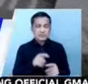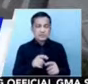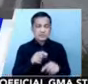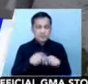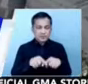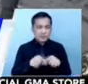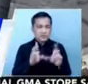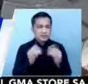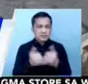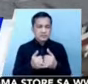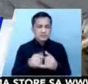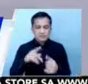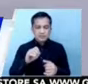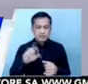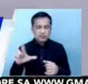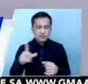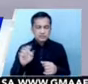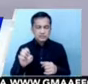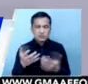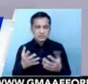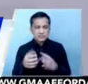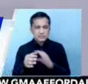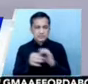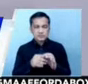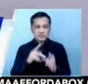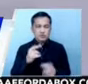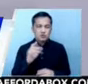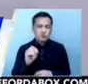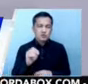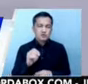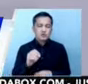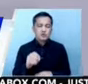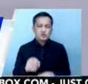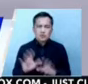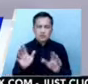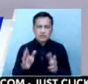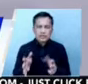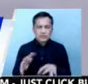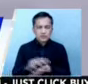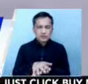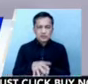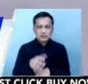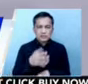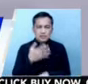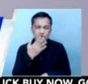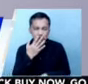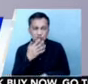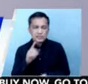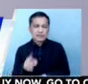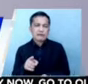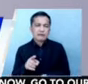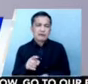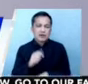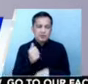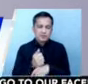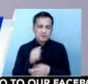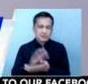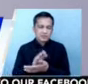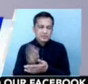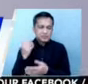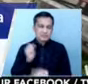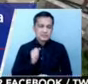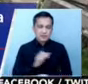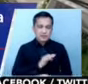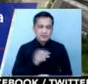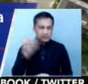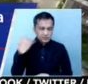siyang kinalaman sa Pogo operation huwag daw haluan ng kulay ang nakuhang appointment papers ng kanyang tauhan nung siya pa ay nasa malakanyang